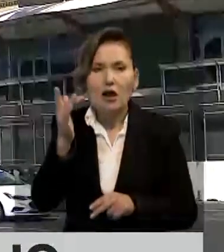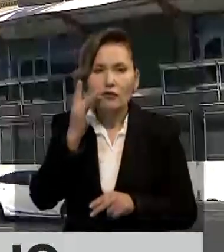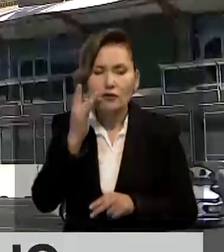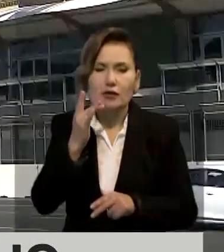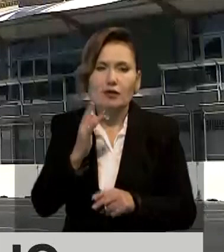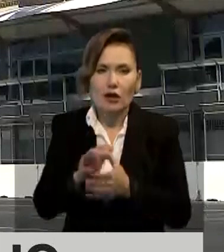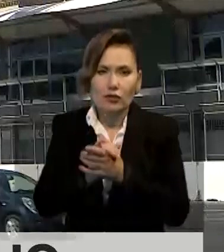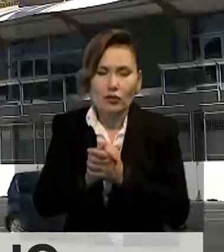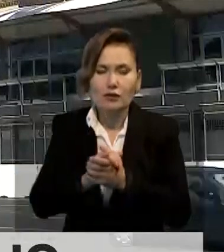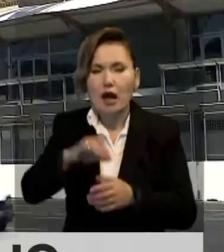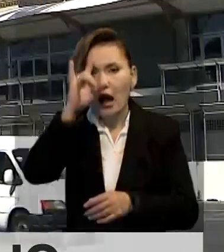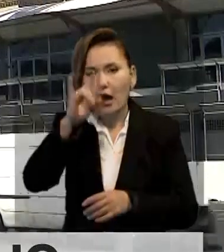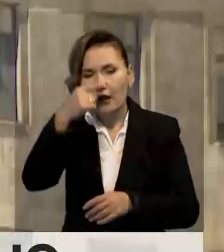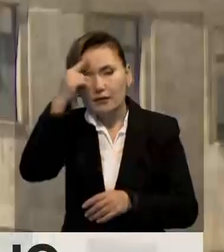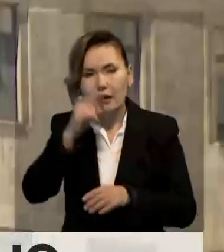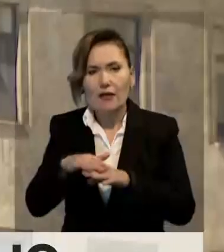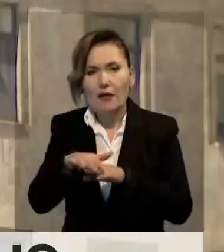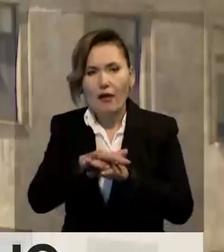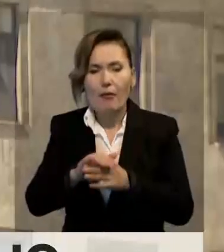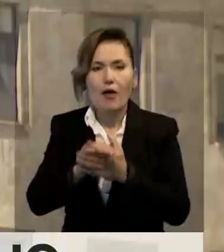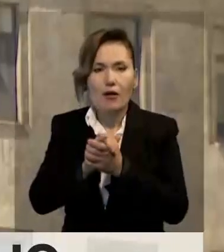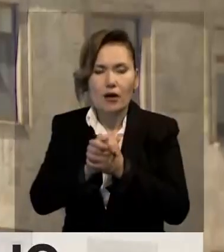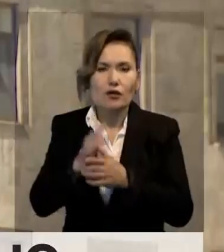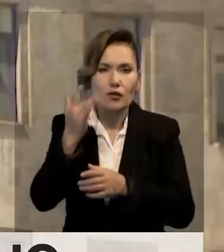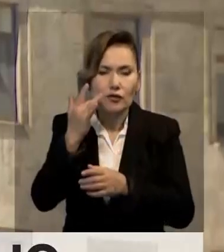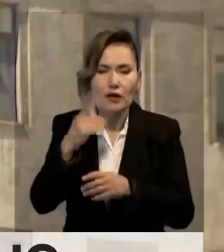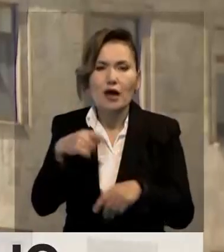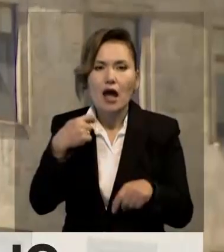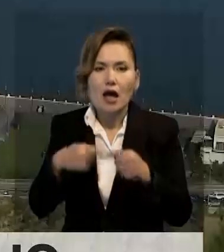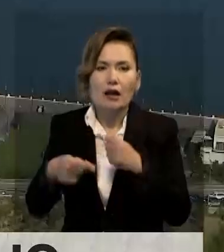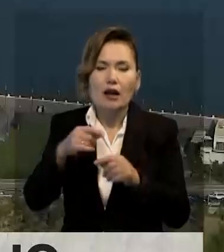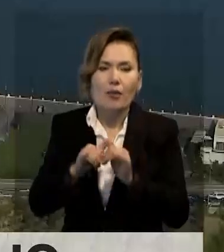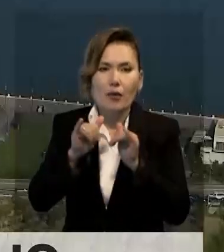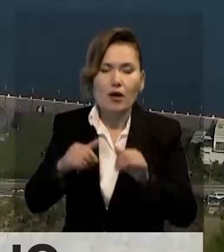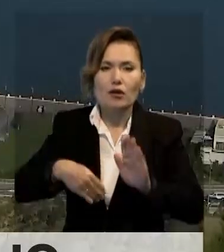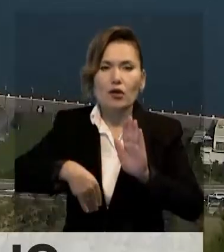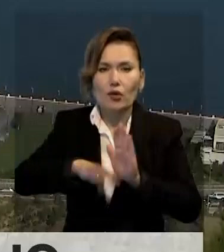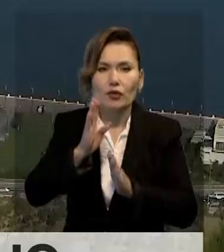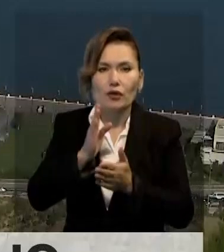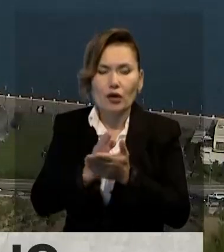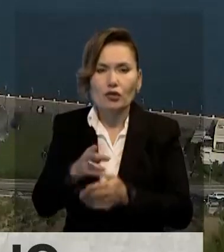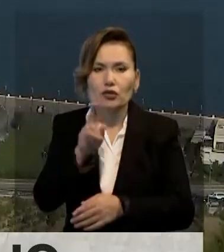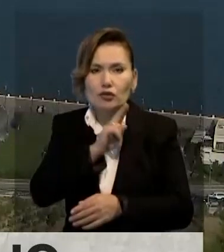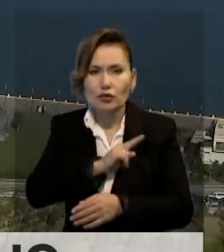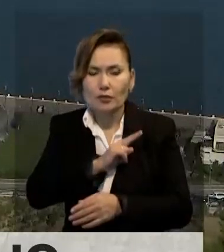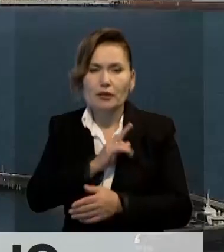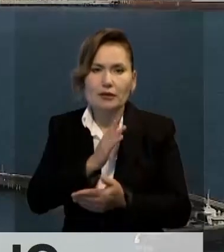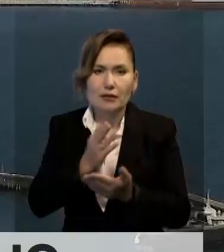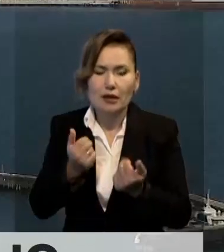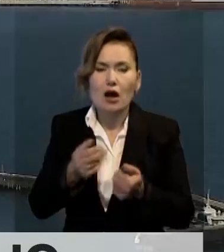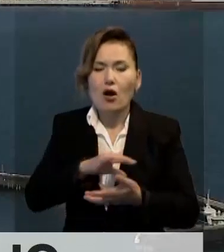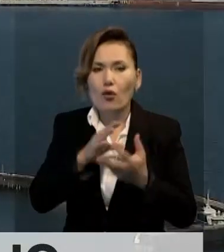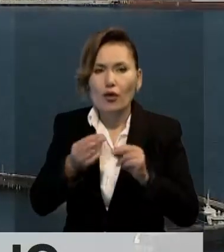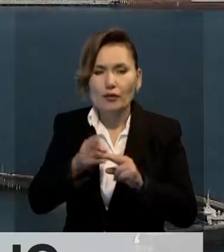мен Әзербайжан халқының бауырластық байланысынан сауда экономикалық қарым-қатынасына келгенде сәл кібіртіктеп қалатынымыз рас, дейді